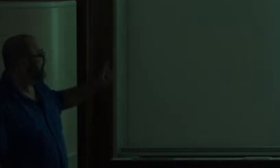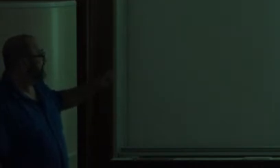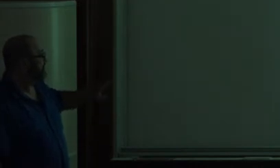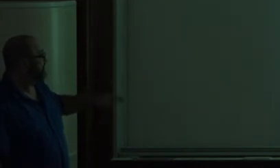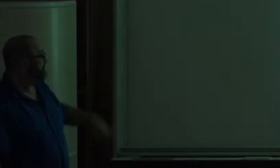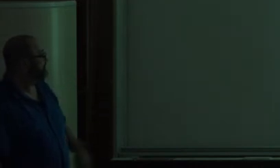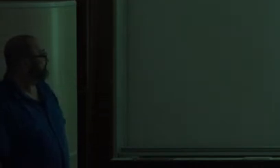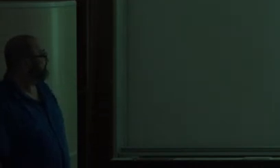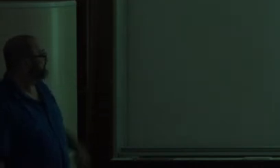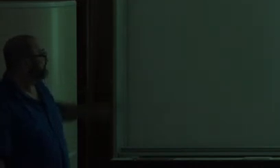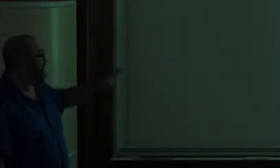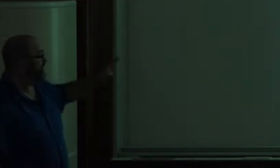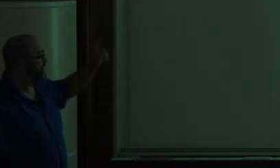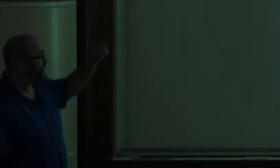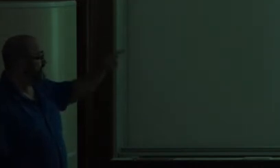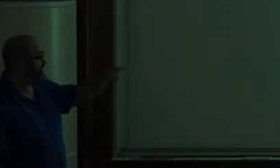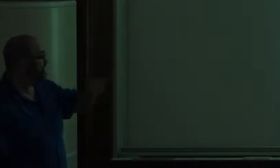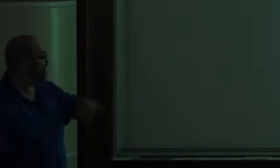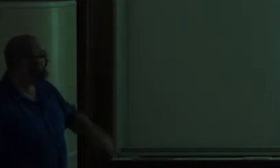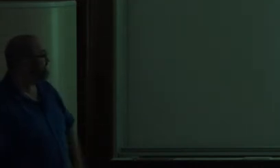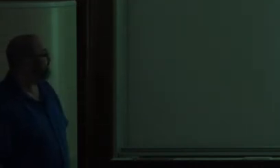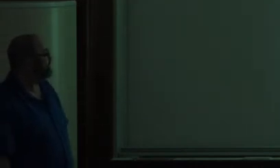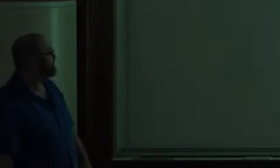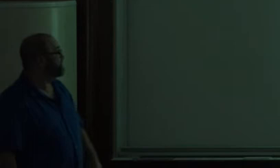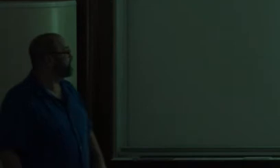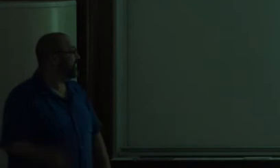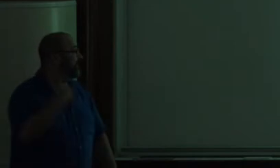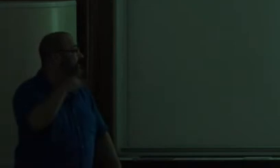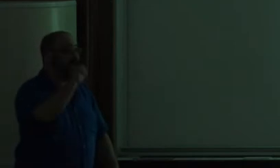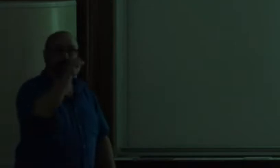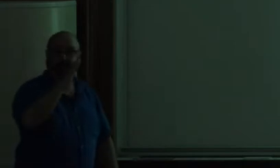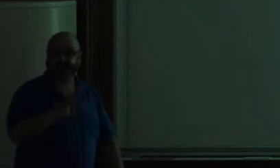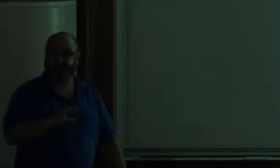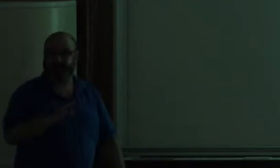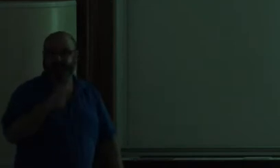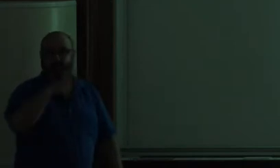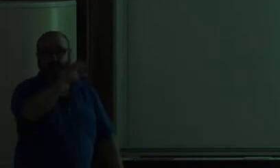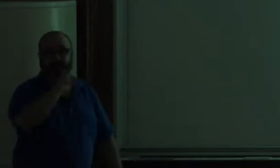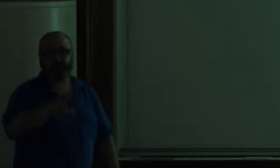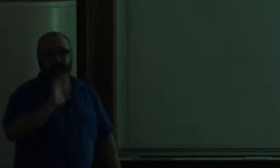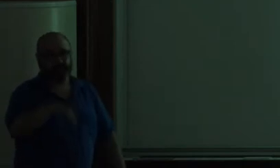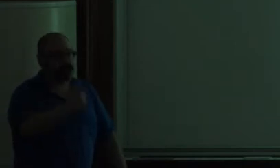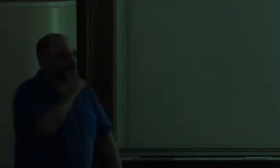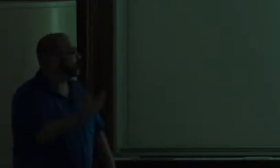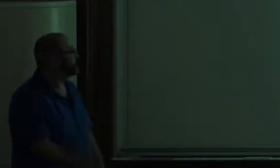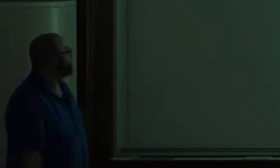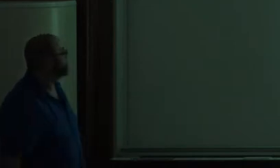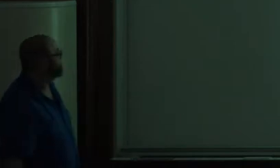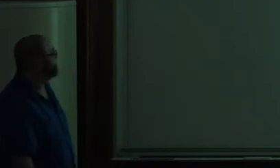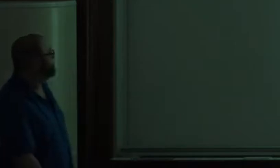contient la fin, et B contient tout ce qui est au milieu. Et la seule raison pour laquelle je n'ai pas fait ABC, c'est juste que j'ai fait un mauvais copier-coller à un moment. Voilà.